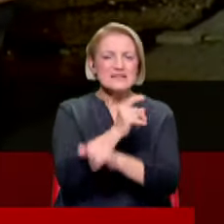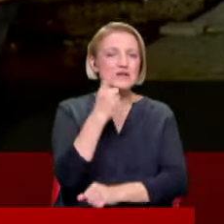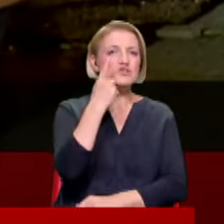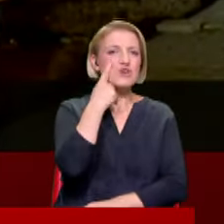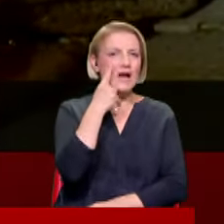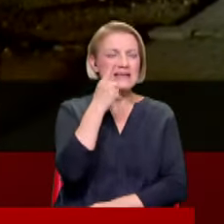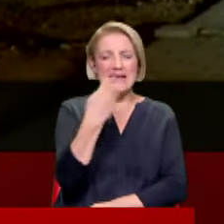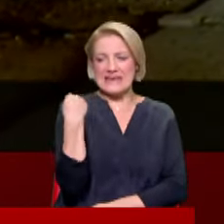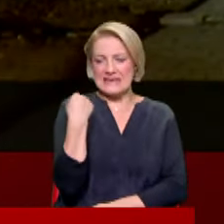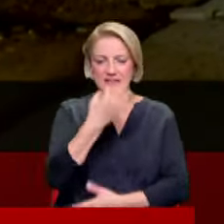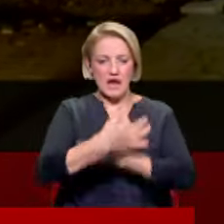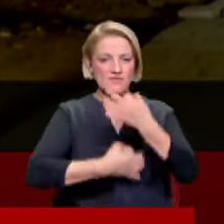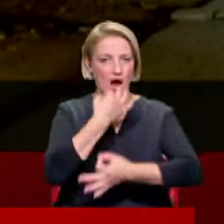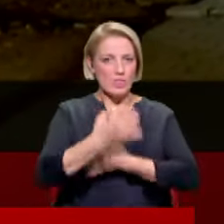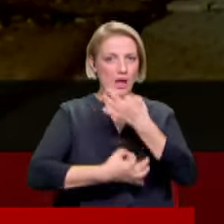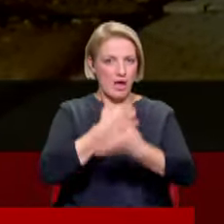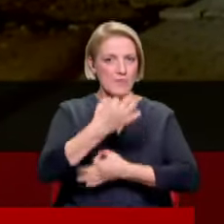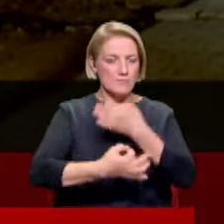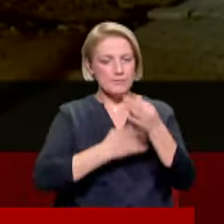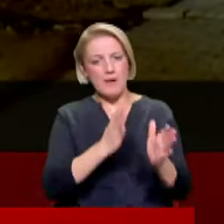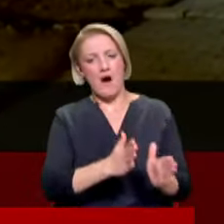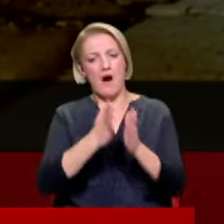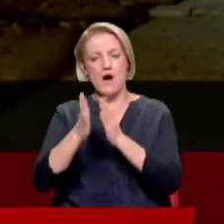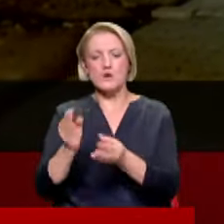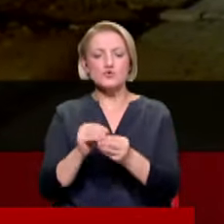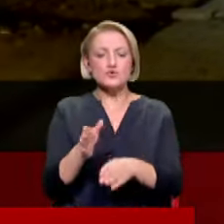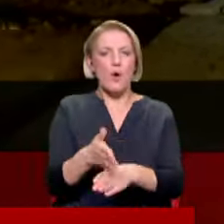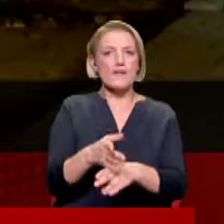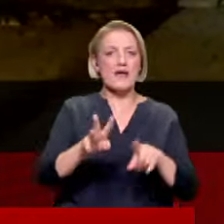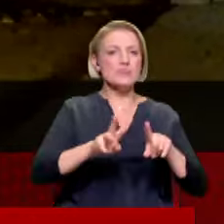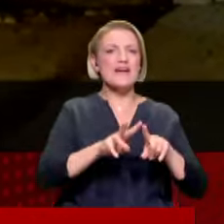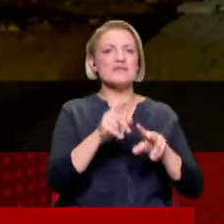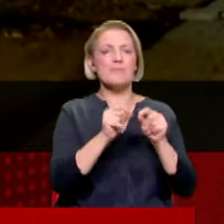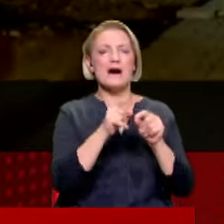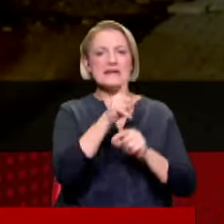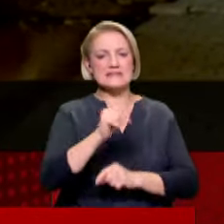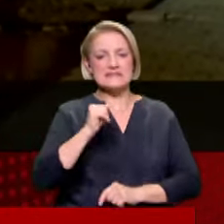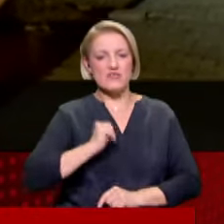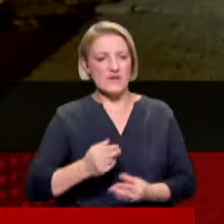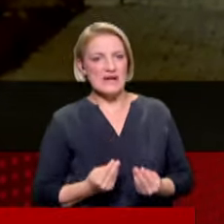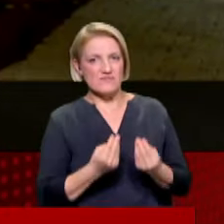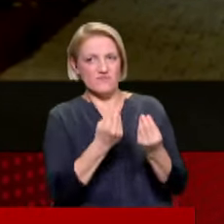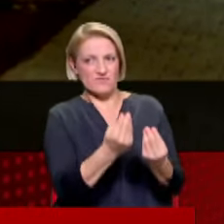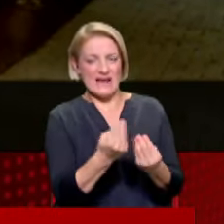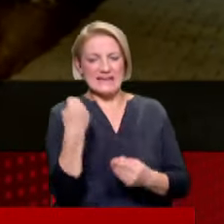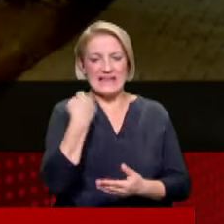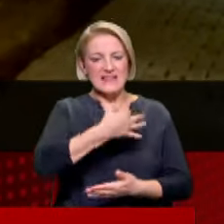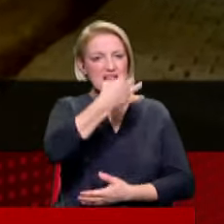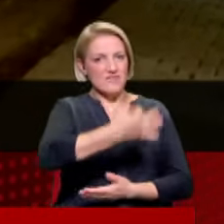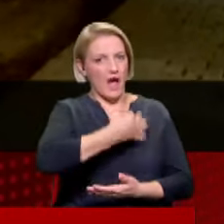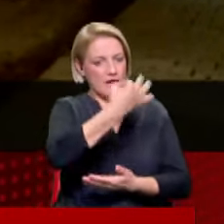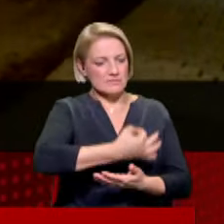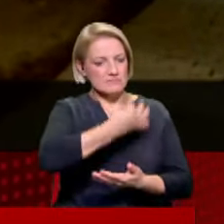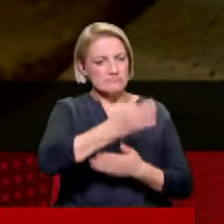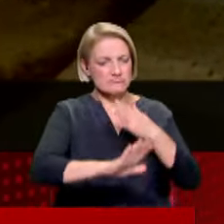Tanığın yeni ifadeleriyle birlikte Ayrıca suç ortağı Nevzat Bahtiyar'ın savcılığa verdiği yeni ifadeler